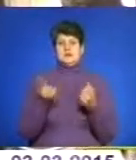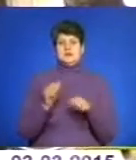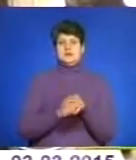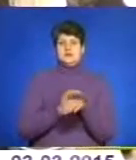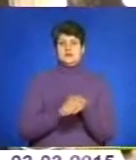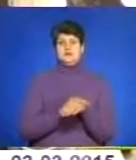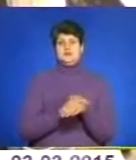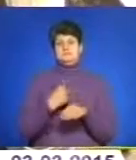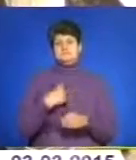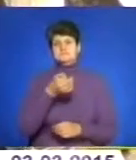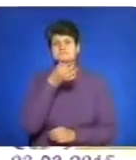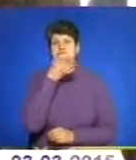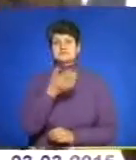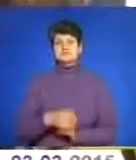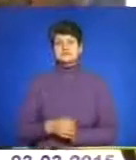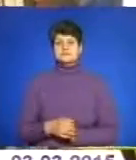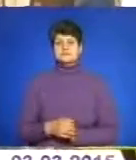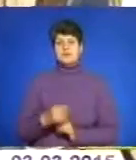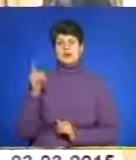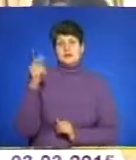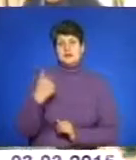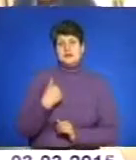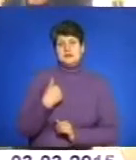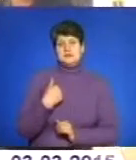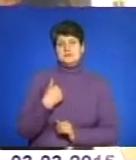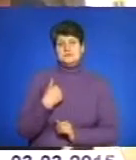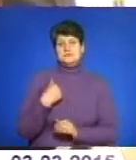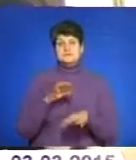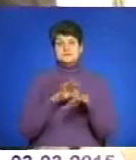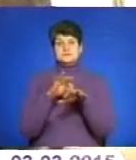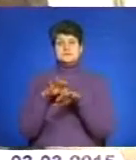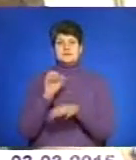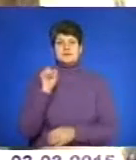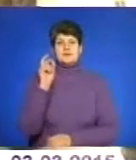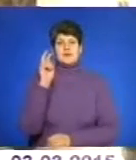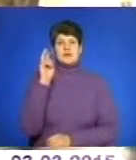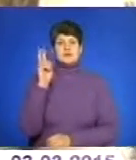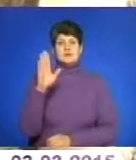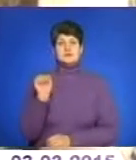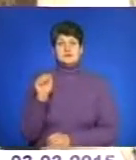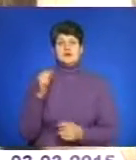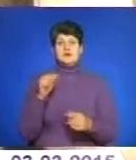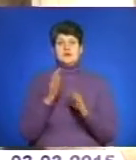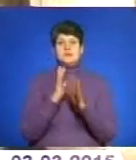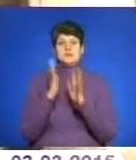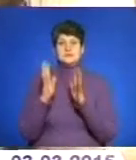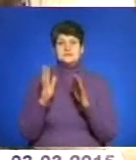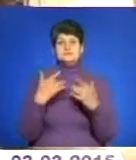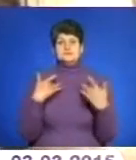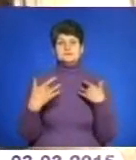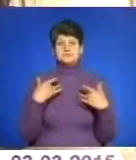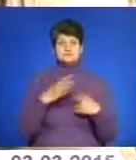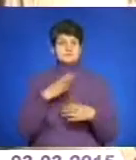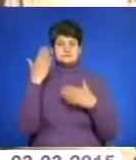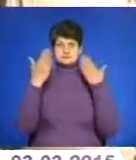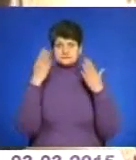відзивчиві. Мені дуже так сподобалось. Вони мене водили в аквапарк, в театр. Було дуже весело з